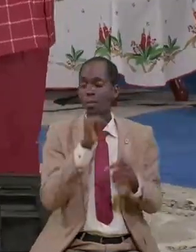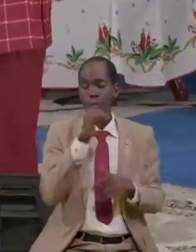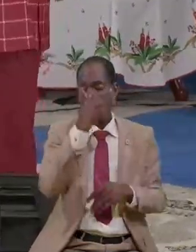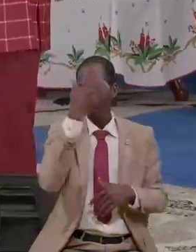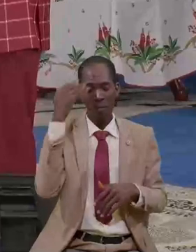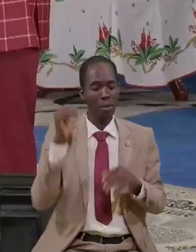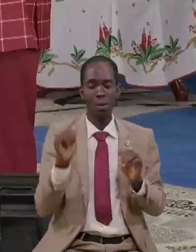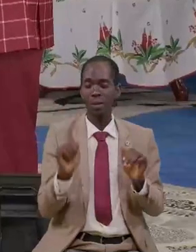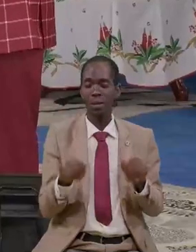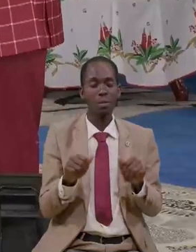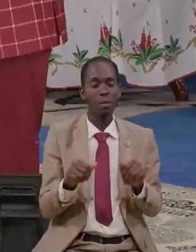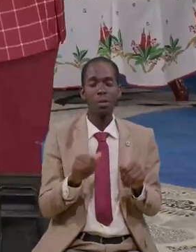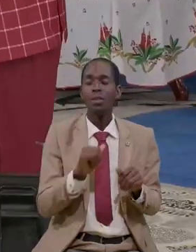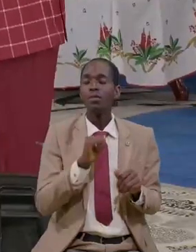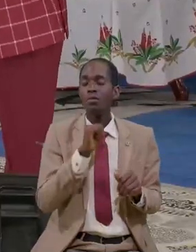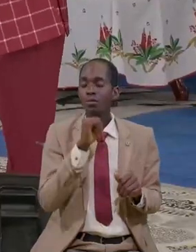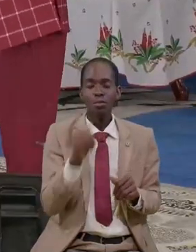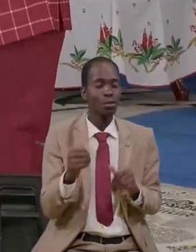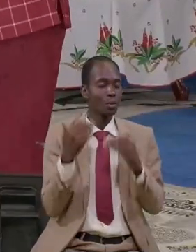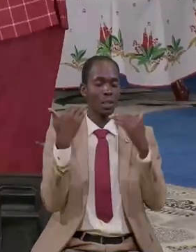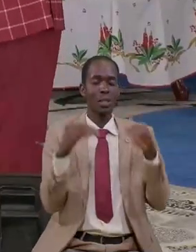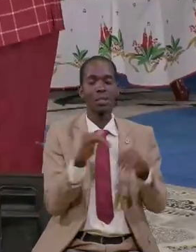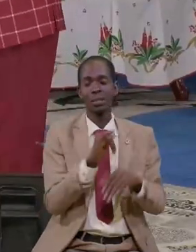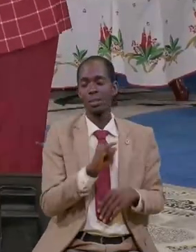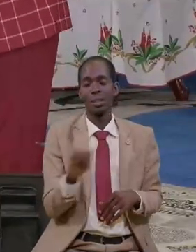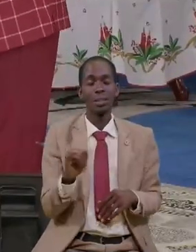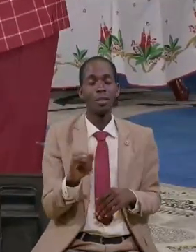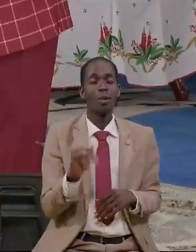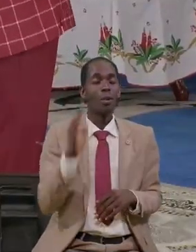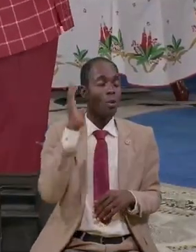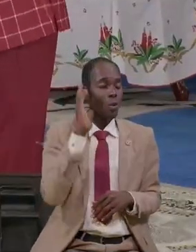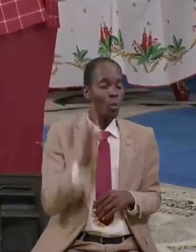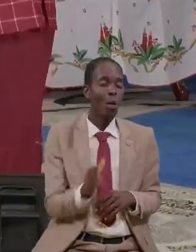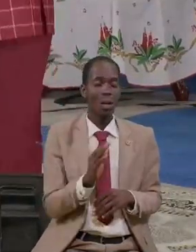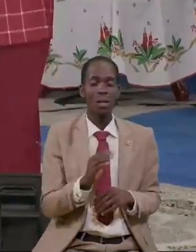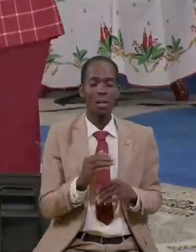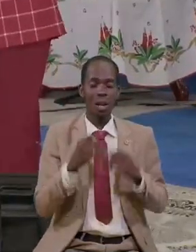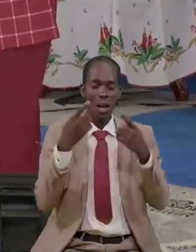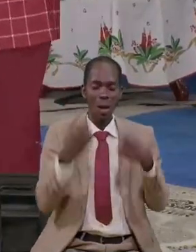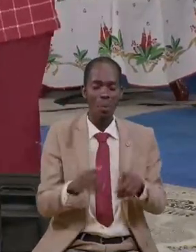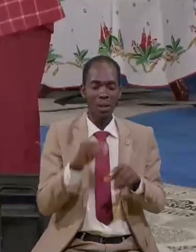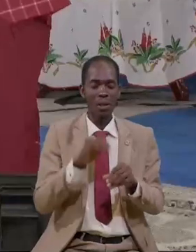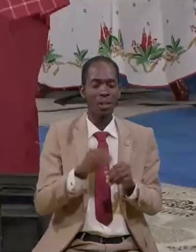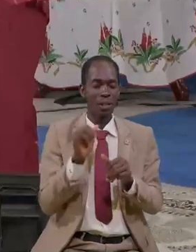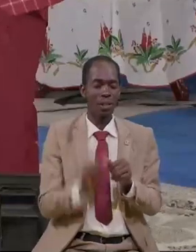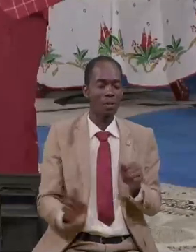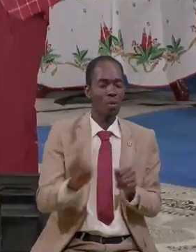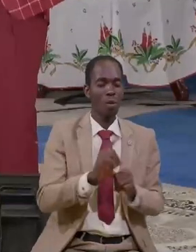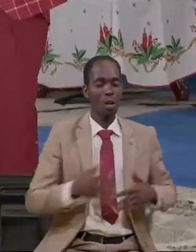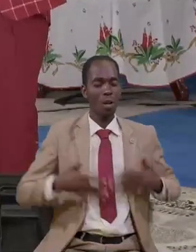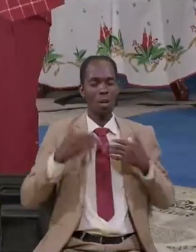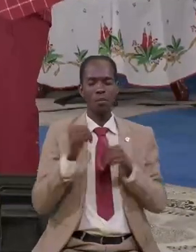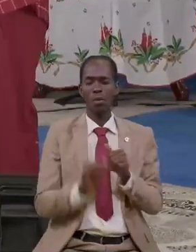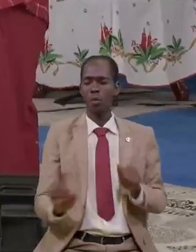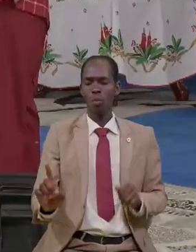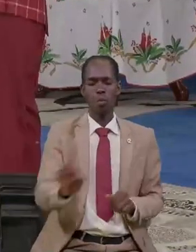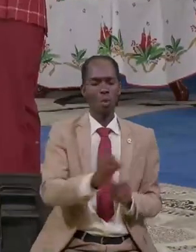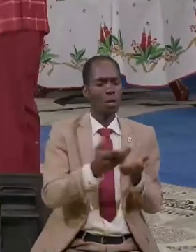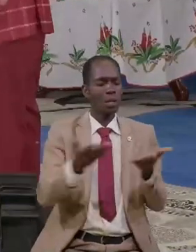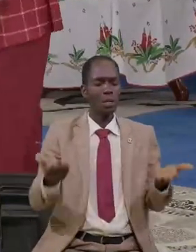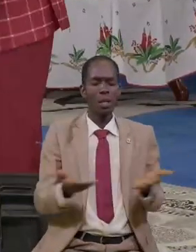d'inoubliable, sans précédent, se produise dans chaque vie de tous ceux qui sont ici, ceux qui